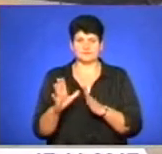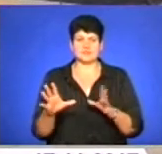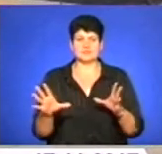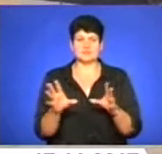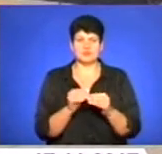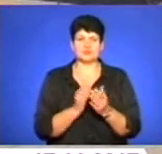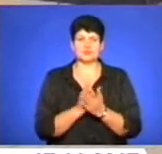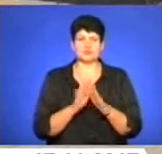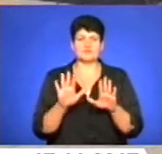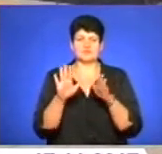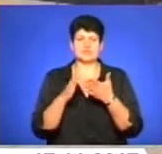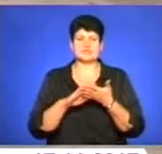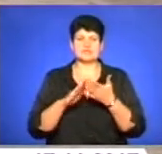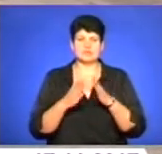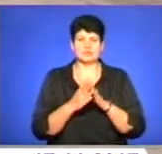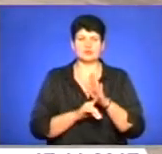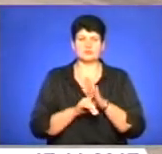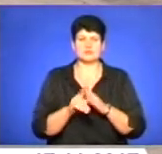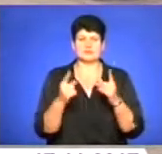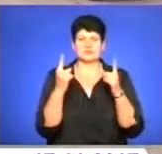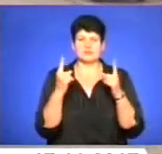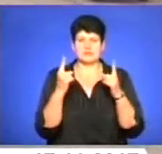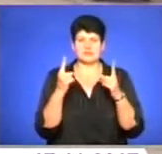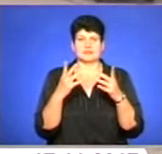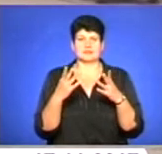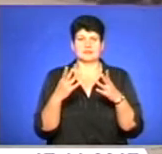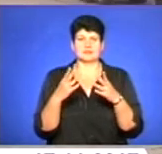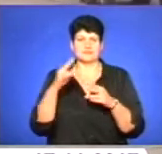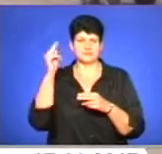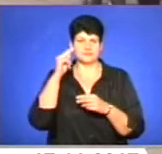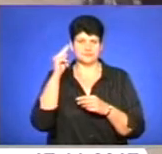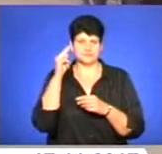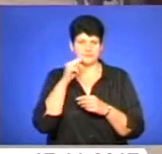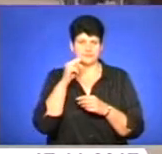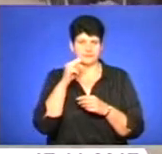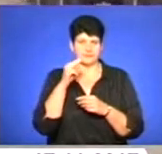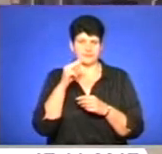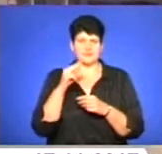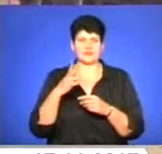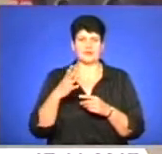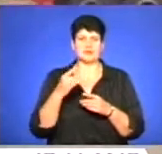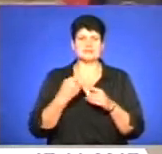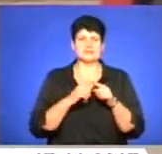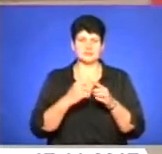службою надзвичайних ситуацій розпочали масштабні тактико-спеціальні навчання. За легендою навчань,